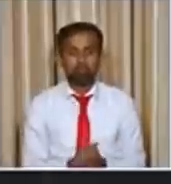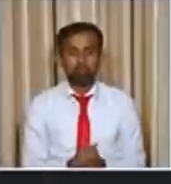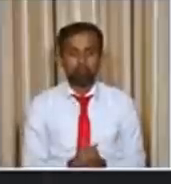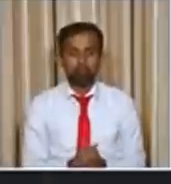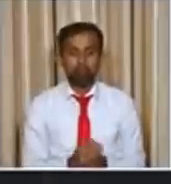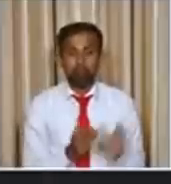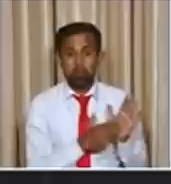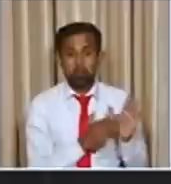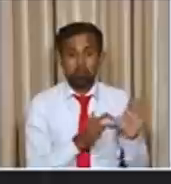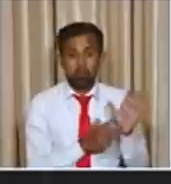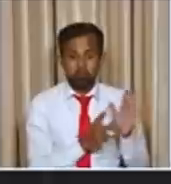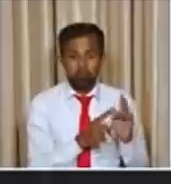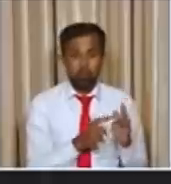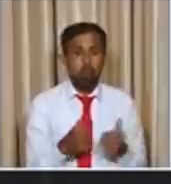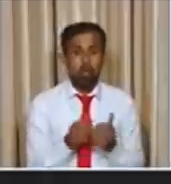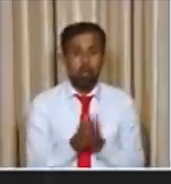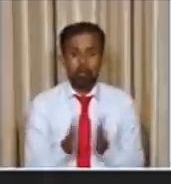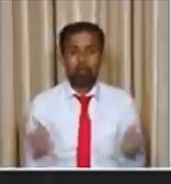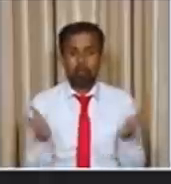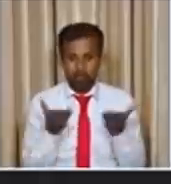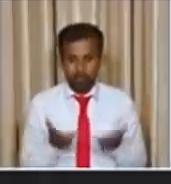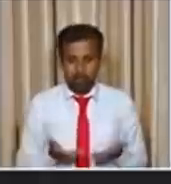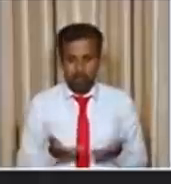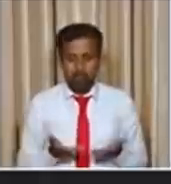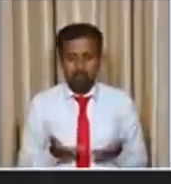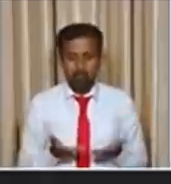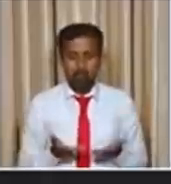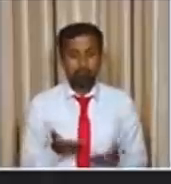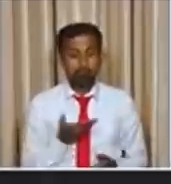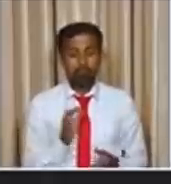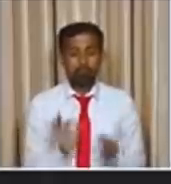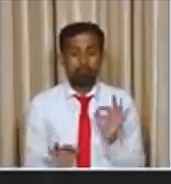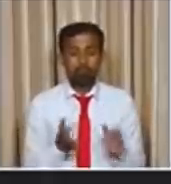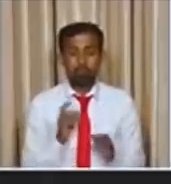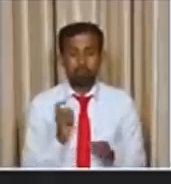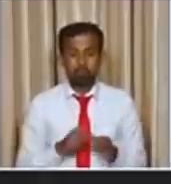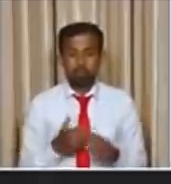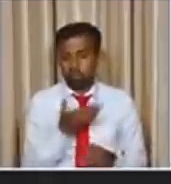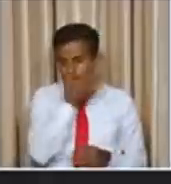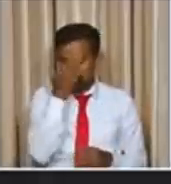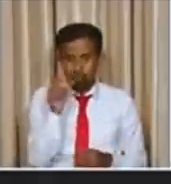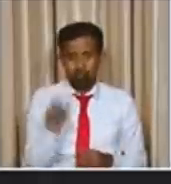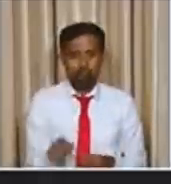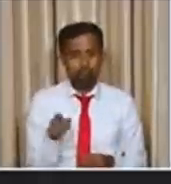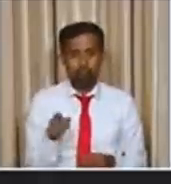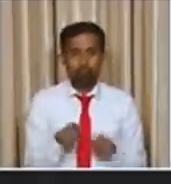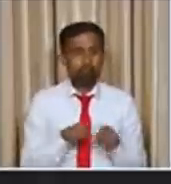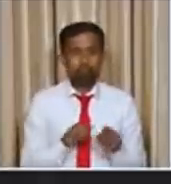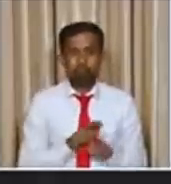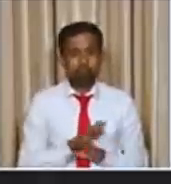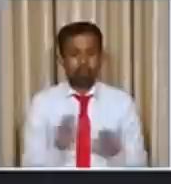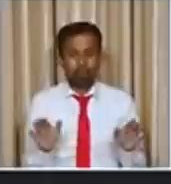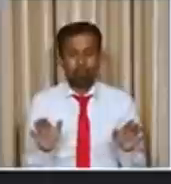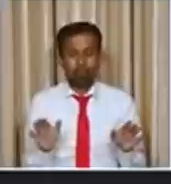எல்லாரும் சேர்த்து தமிழ் இது தோட்டத்தில் பிரச்சனை தமிழ் மக்களுக்கு மட்டும் இல்ல, எஸ்டேட்ல இருந்த வந்து தமிழ் மக்களுக்கு மட்டும் இல்லை, எங்களுக்கும்